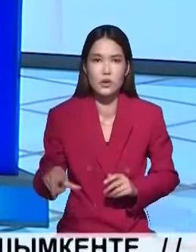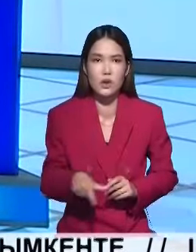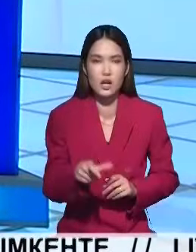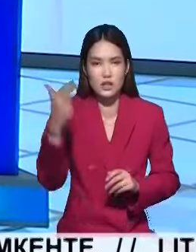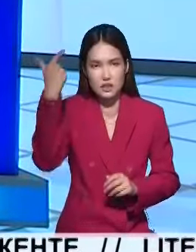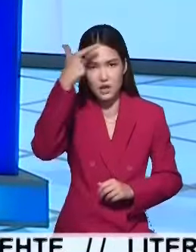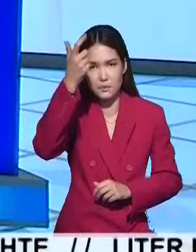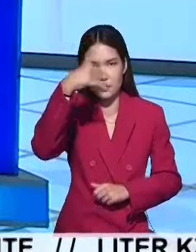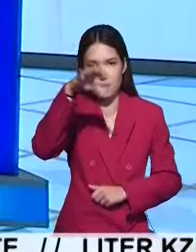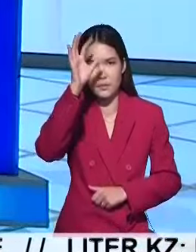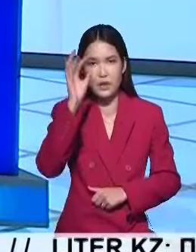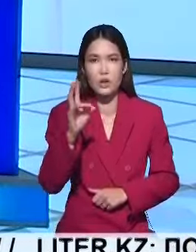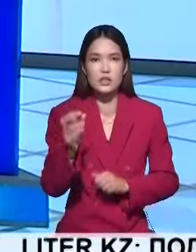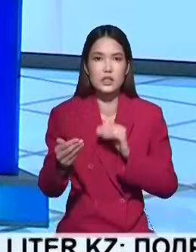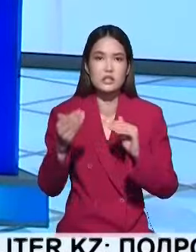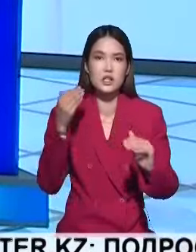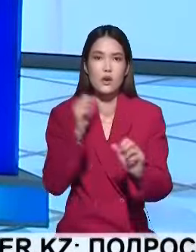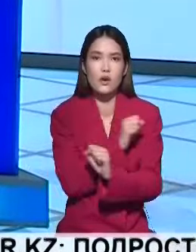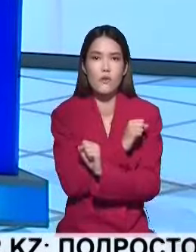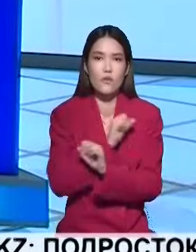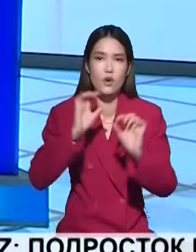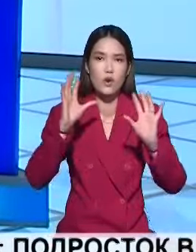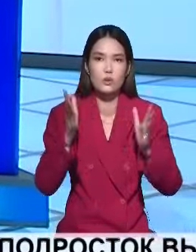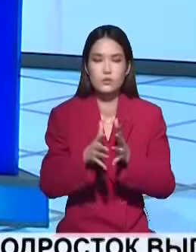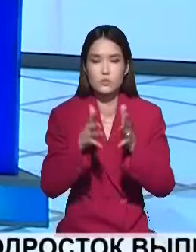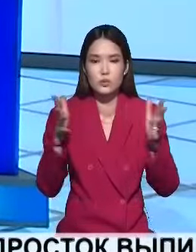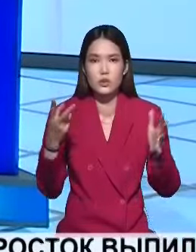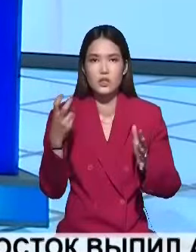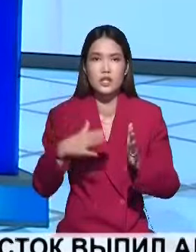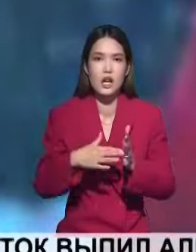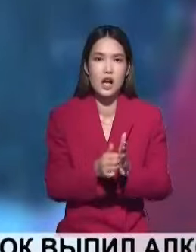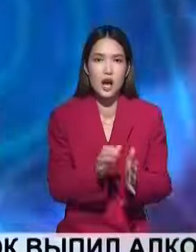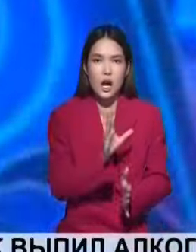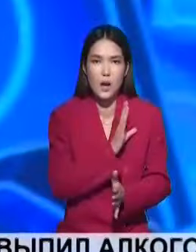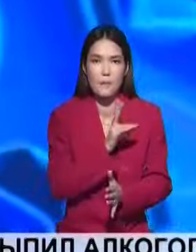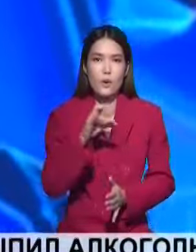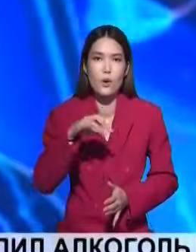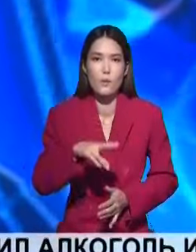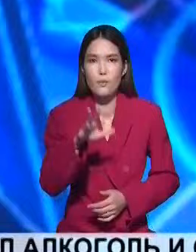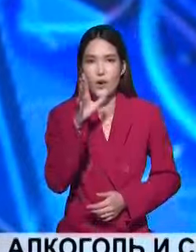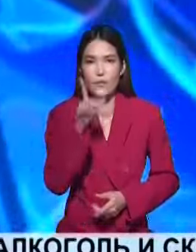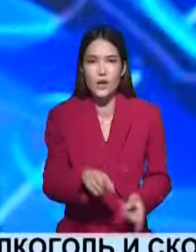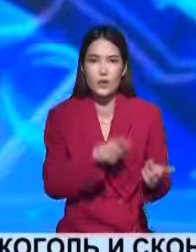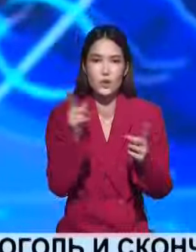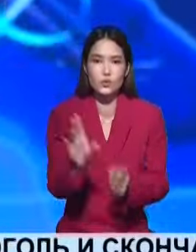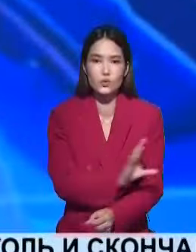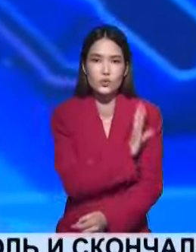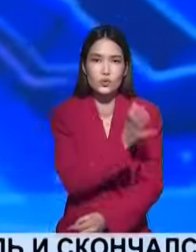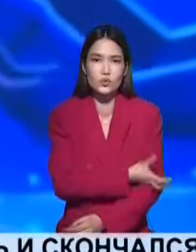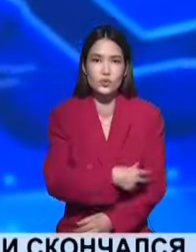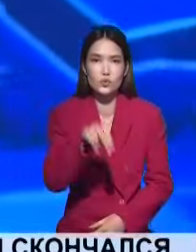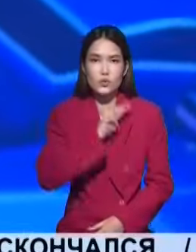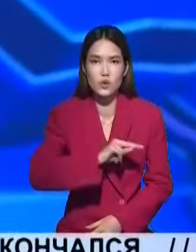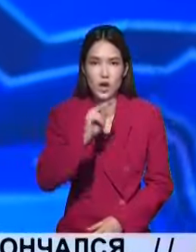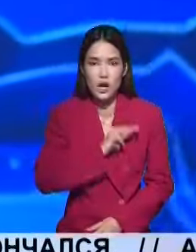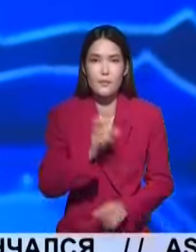По данным департамента полиции, только за прошедшие выходные произошло более 200 ДТП. Коммунальщики тем временем перешли на усиленный режим